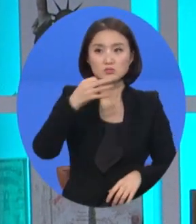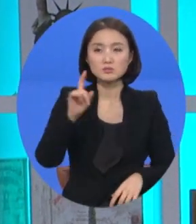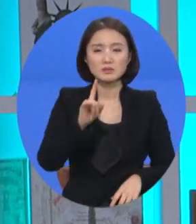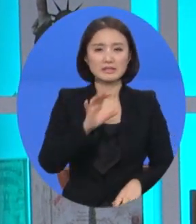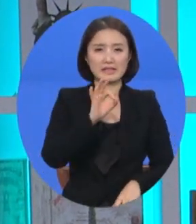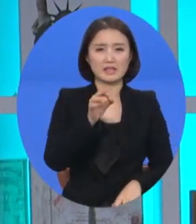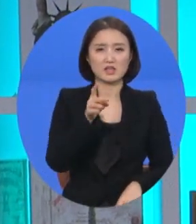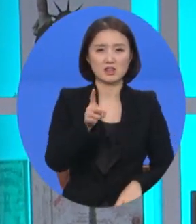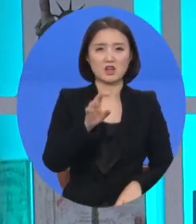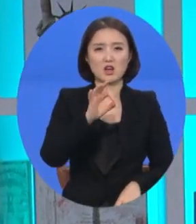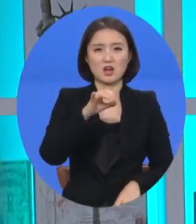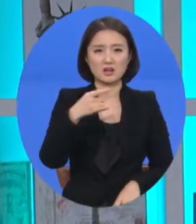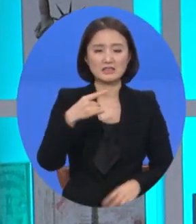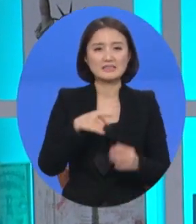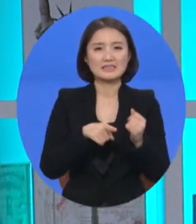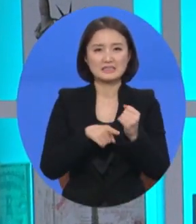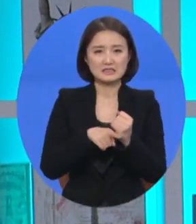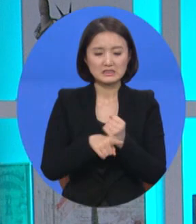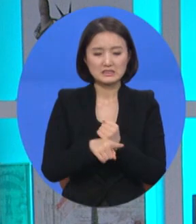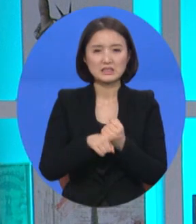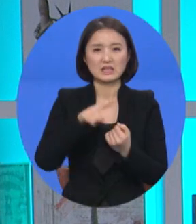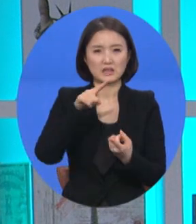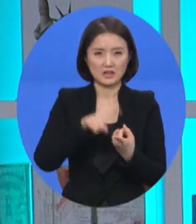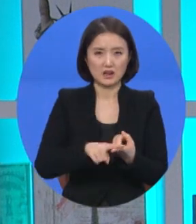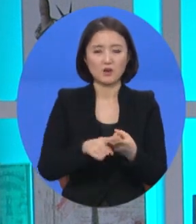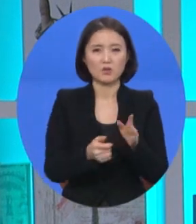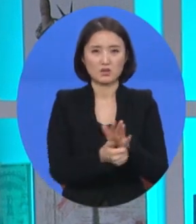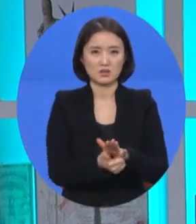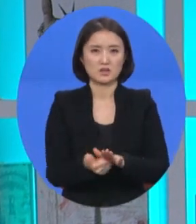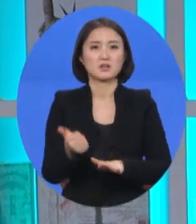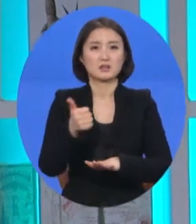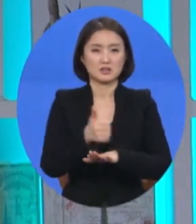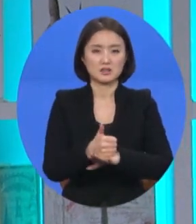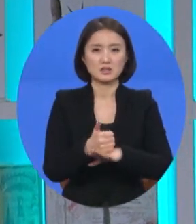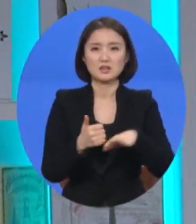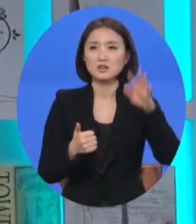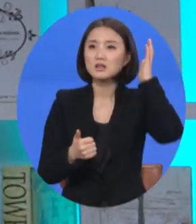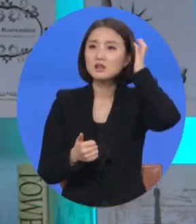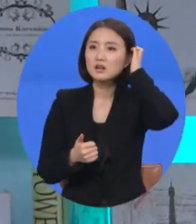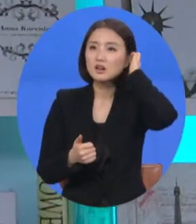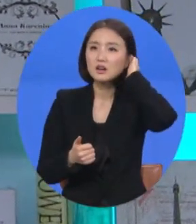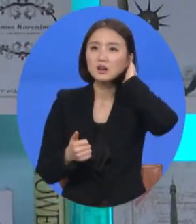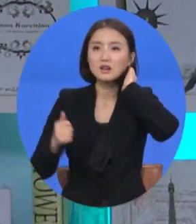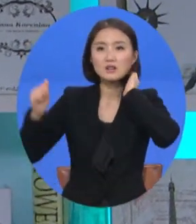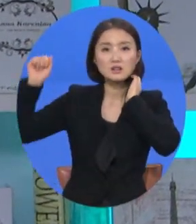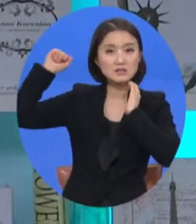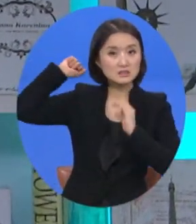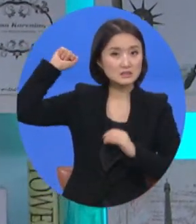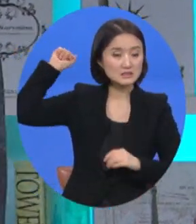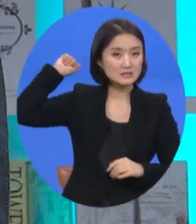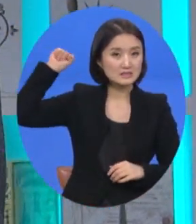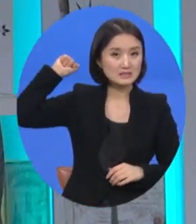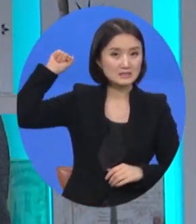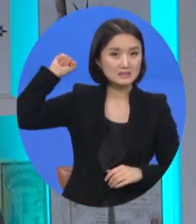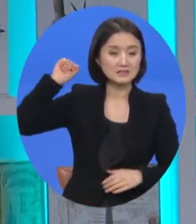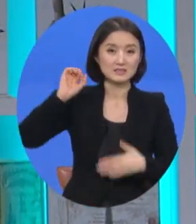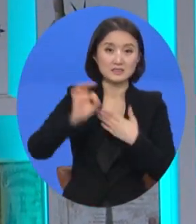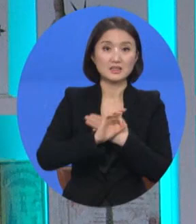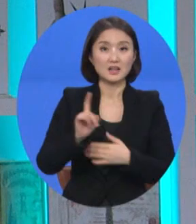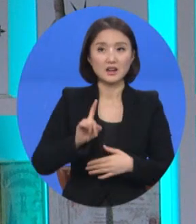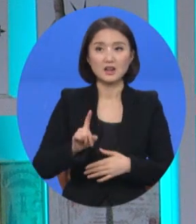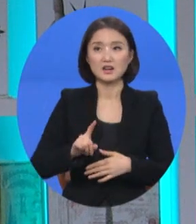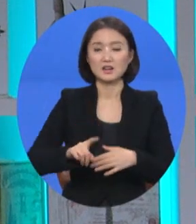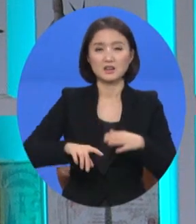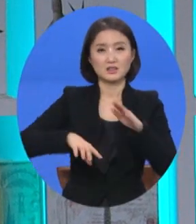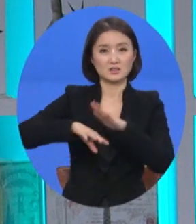입니다 뜻대로 된다 왜냐하면 은 이튼 끌 개를 가지고 등을 그러면 손이